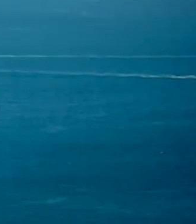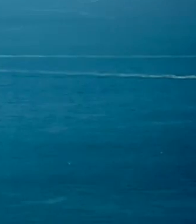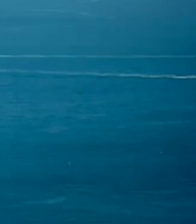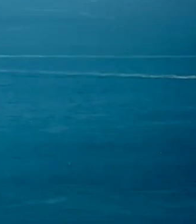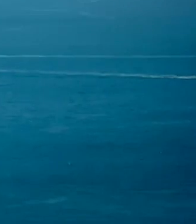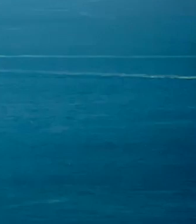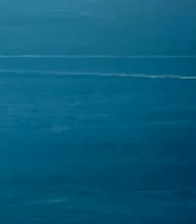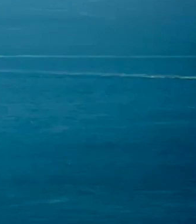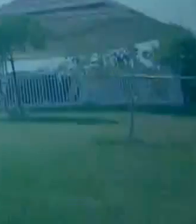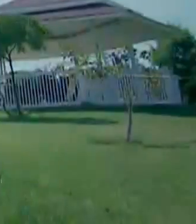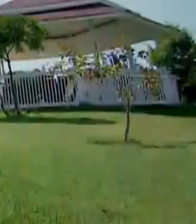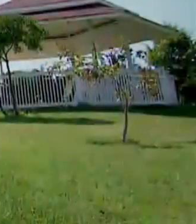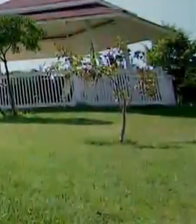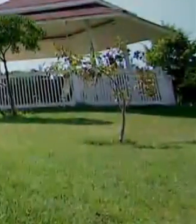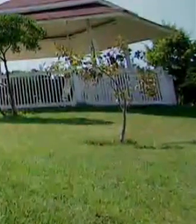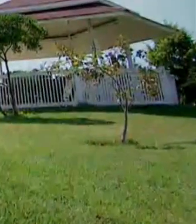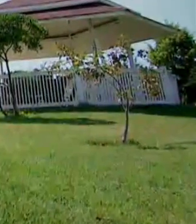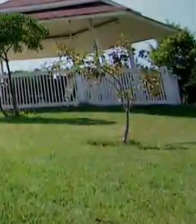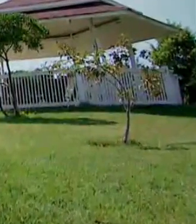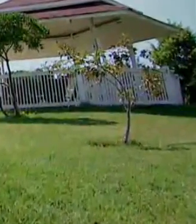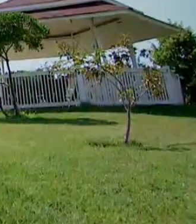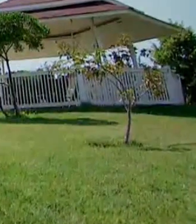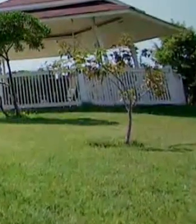var? Boğaz'da ilerleyen yolcu vapurları.